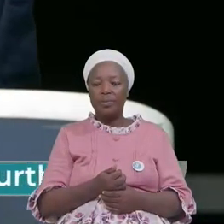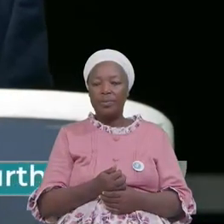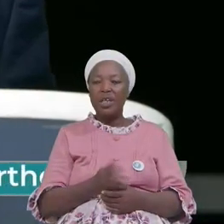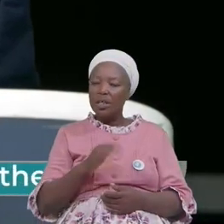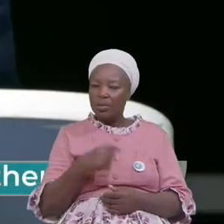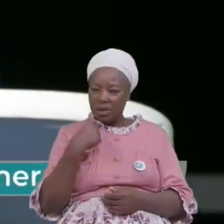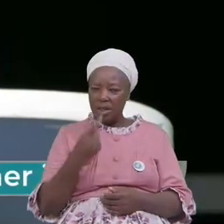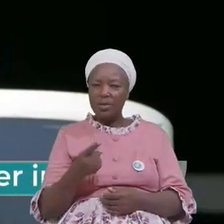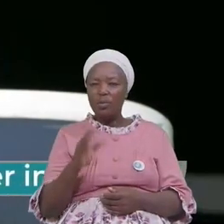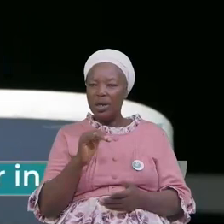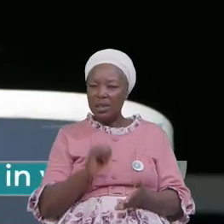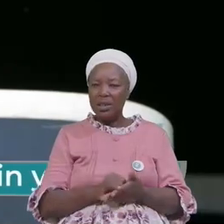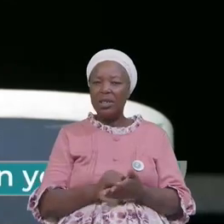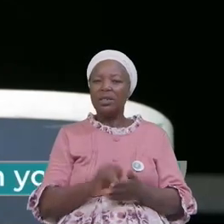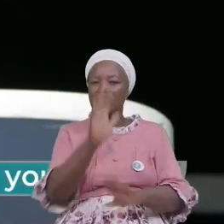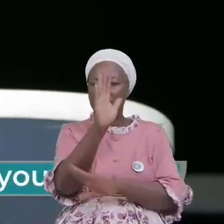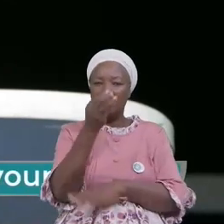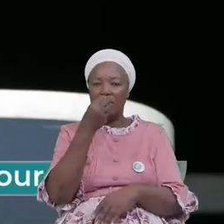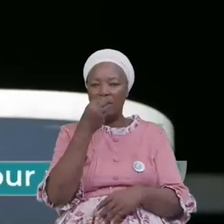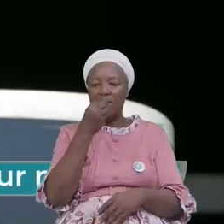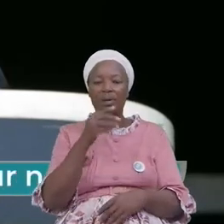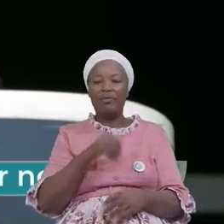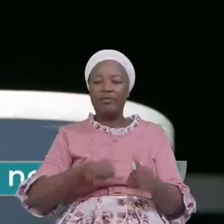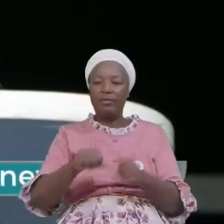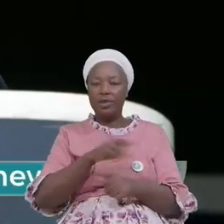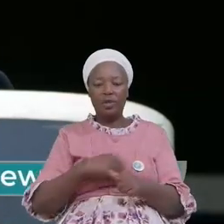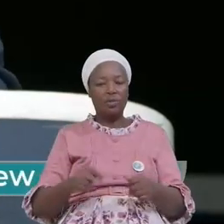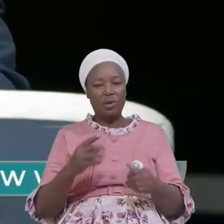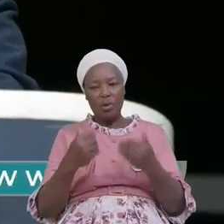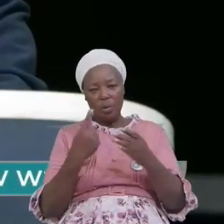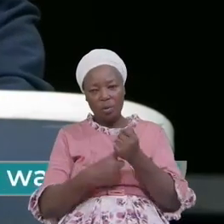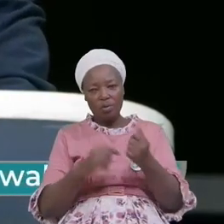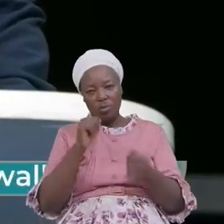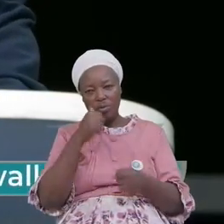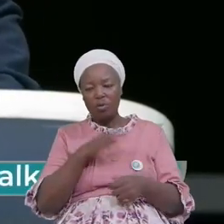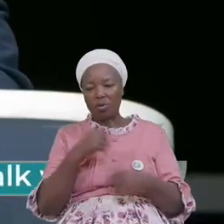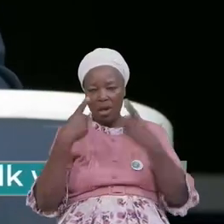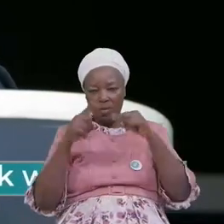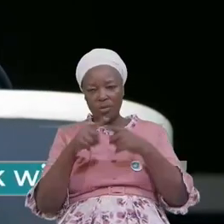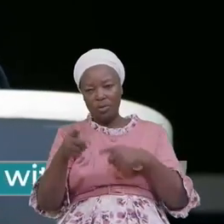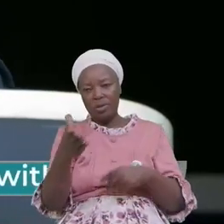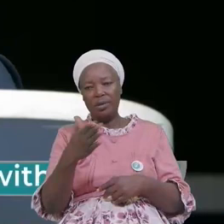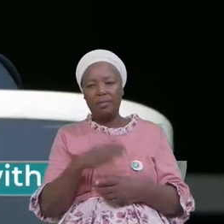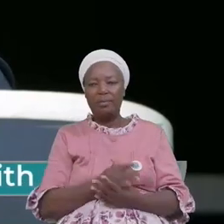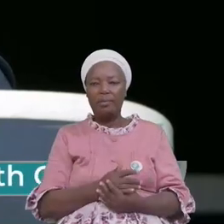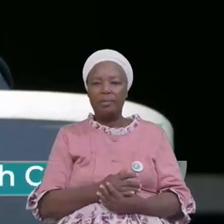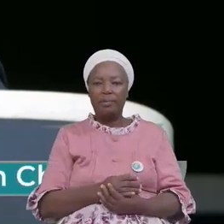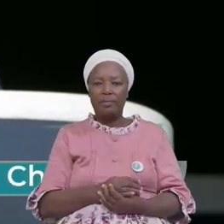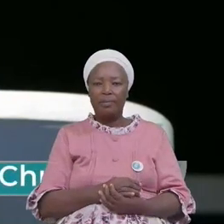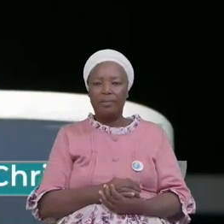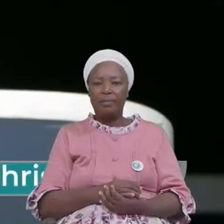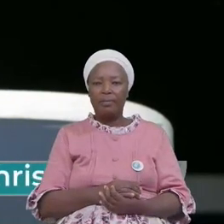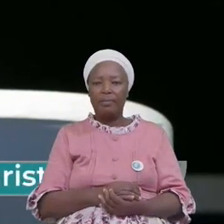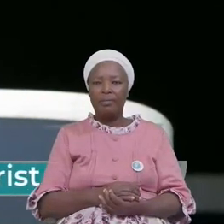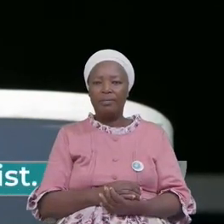Pour ceux-là qui donnent leur vie au Seigneur ce soir, il y aura une rencontre spéciale pour vous. Donc, les